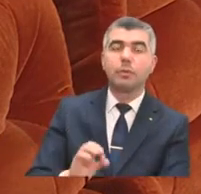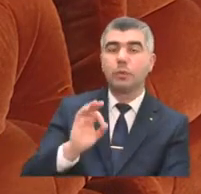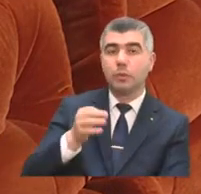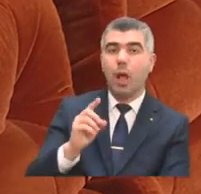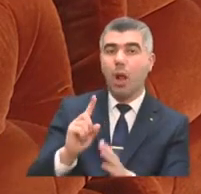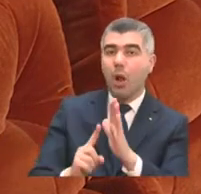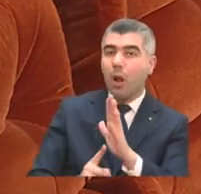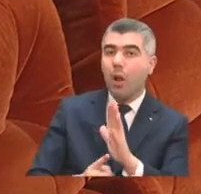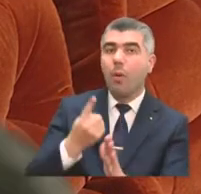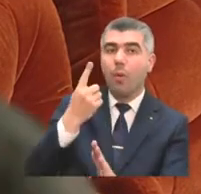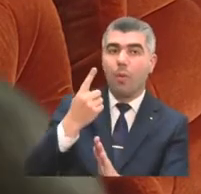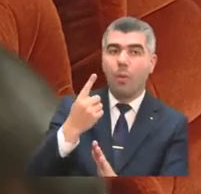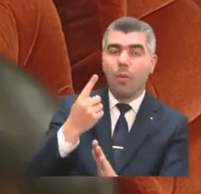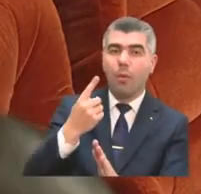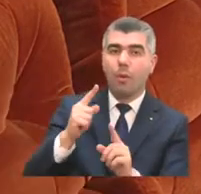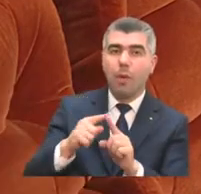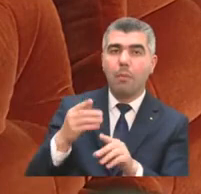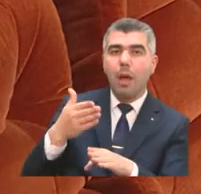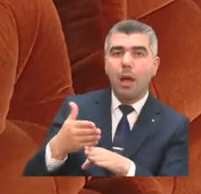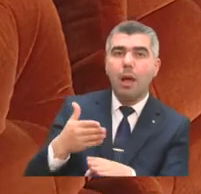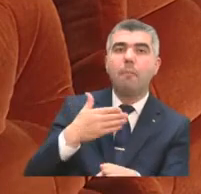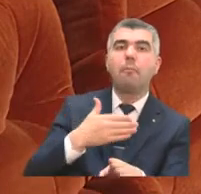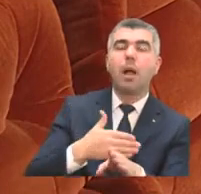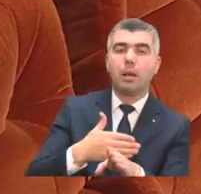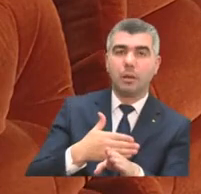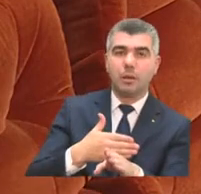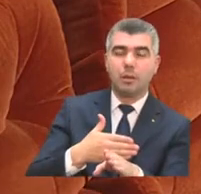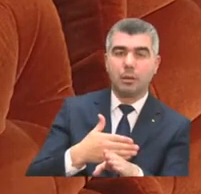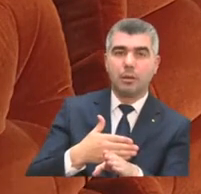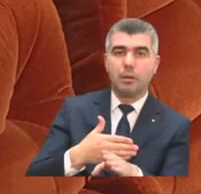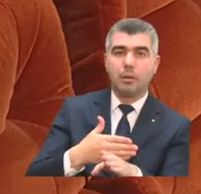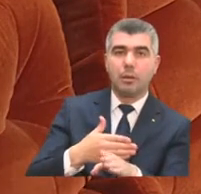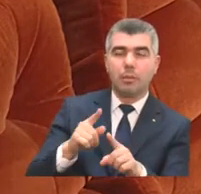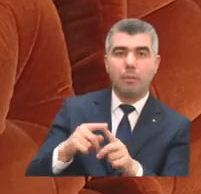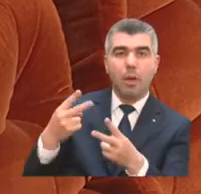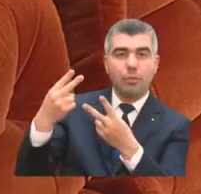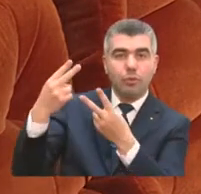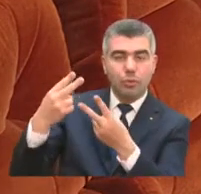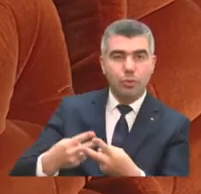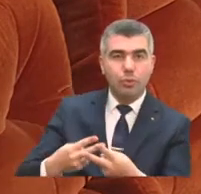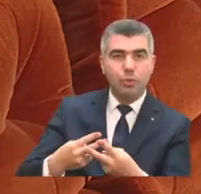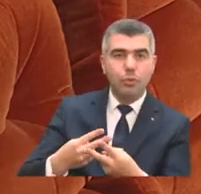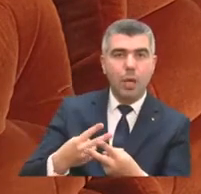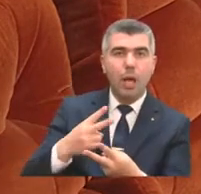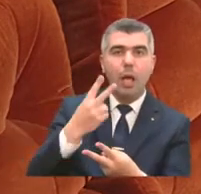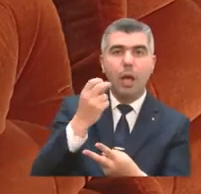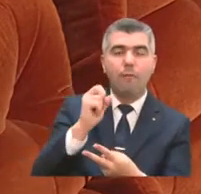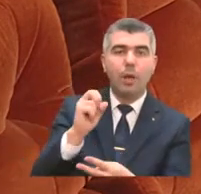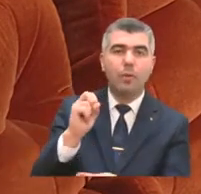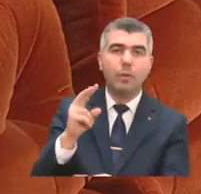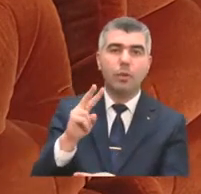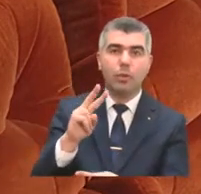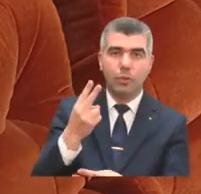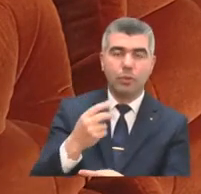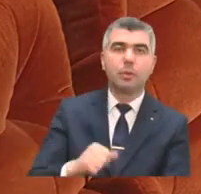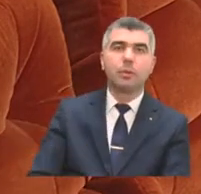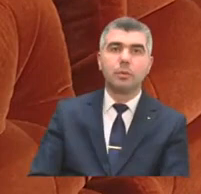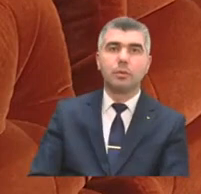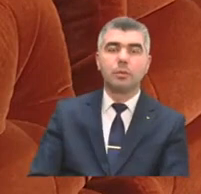لأول مرة الحجز المسبق خلال العملية ديال العبور ديال سنة 2022، وساهم